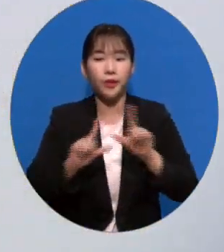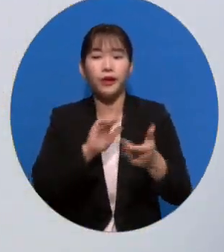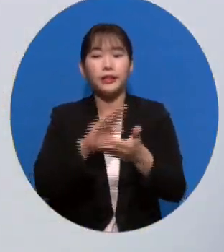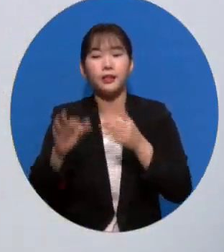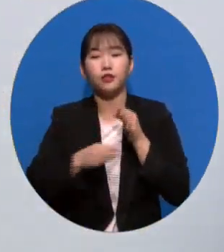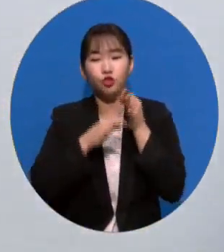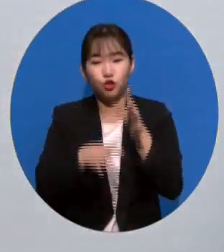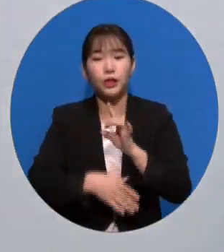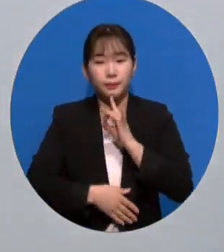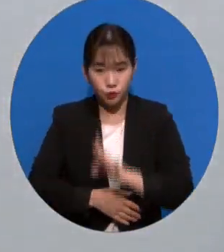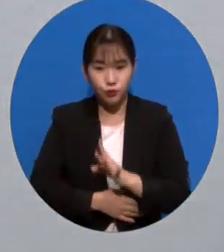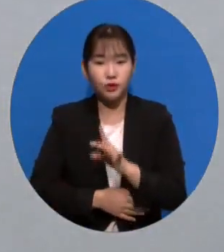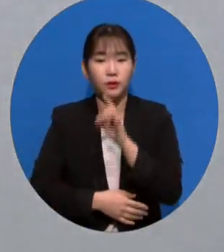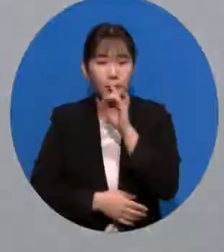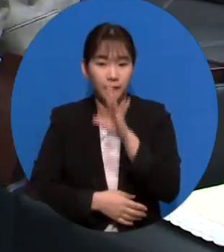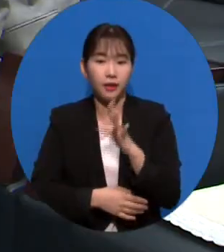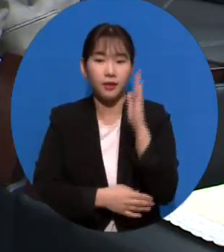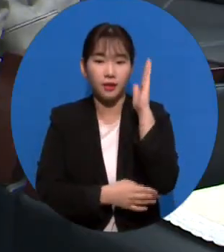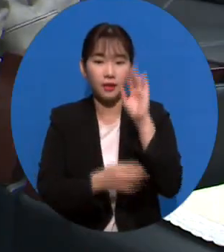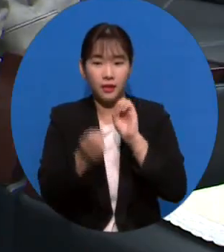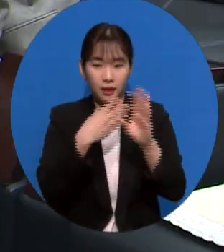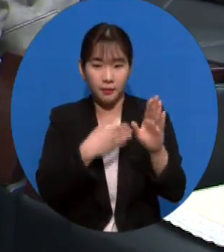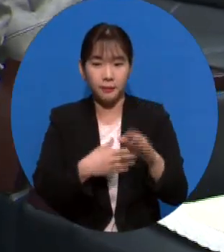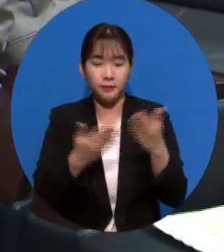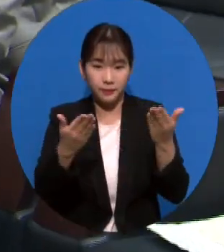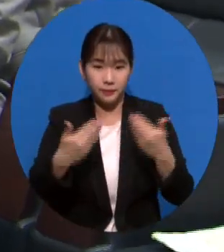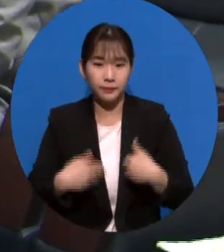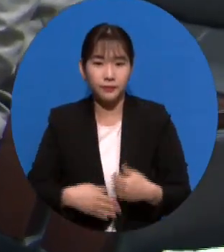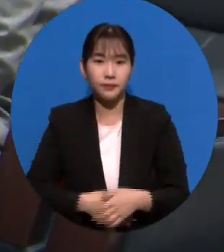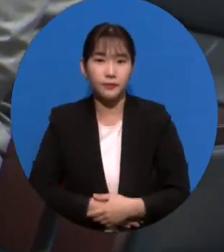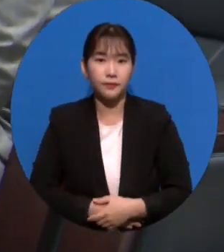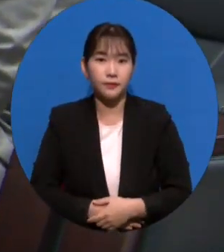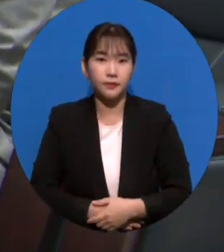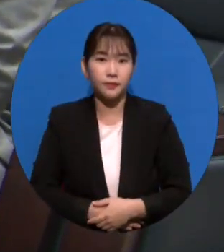생활을 하기 전 투자한 것일 뿐이라고만 답했습니다. MBC 뉴스 양혜승입니다.